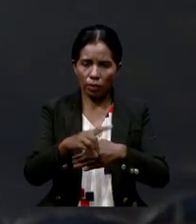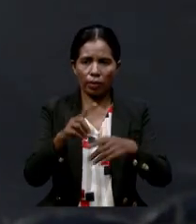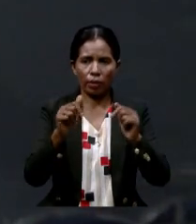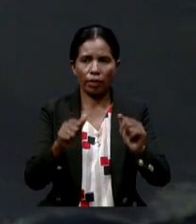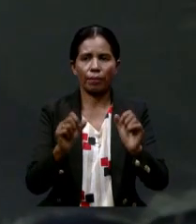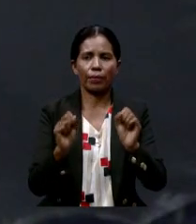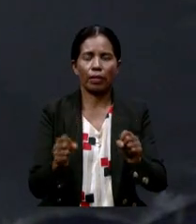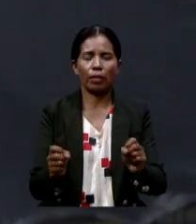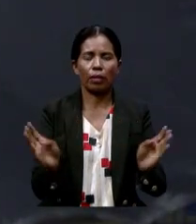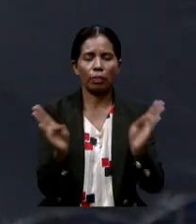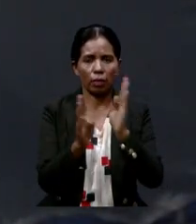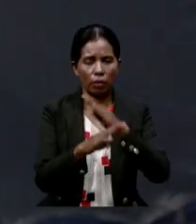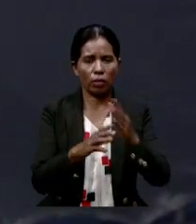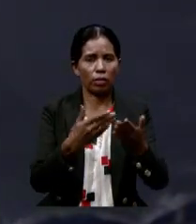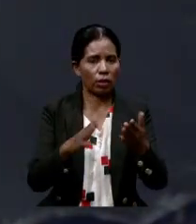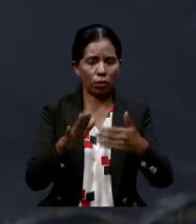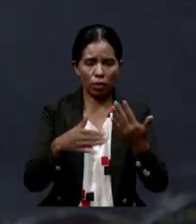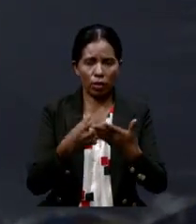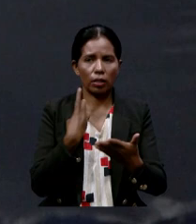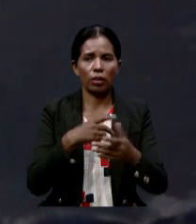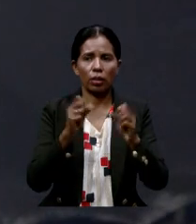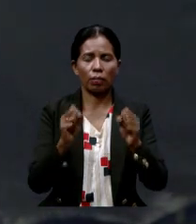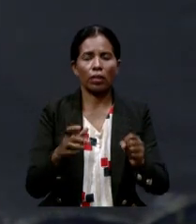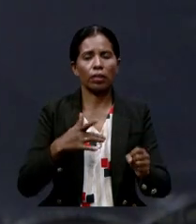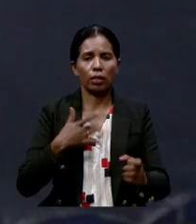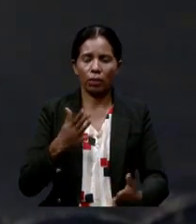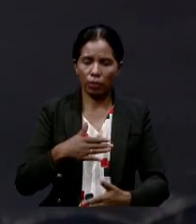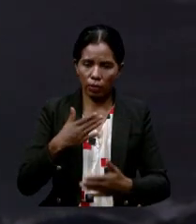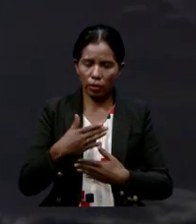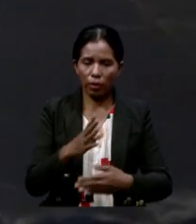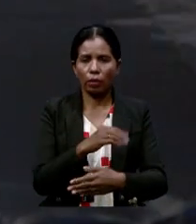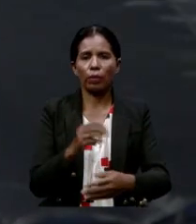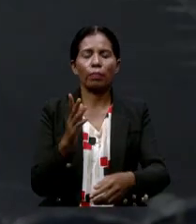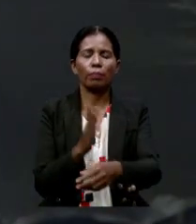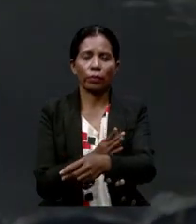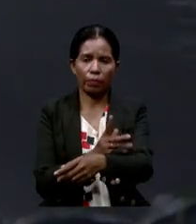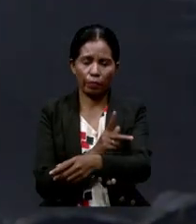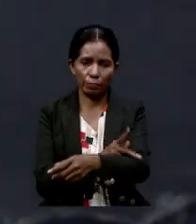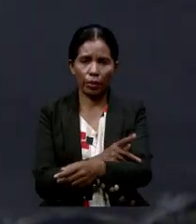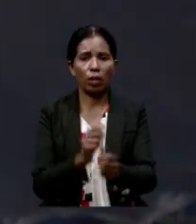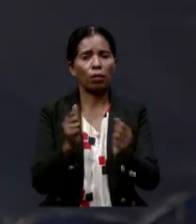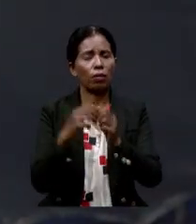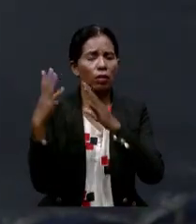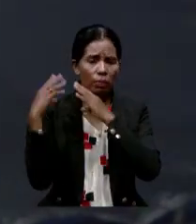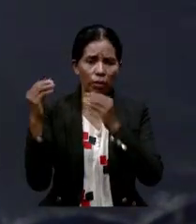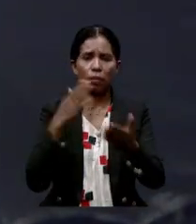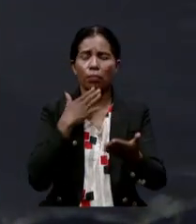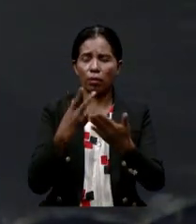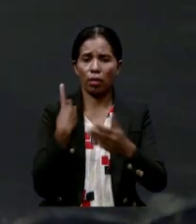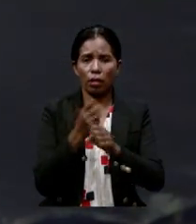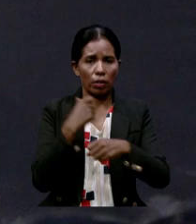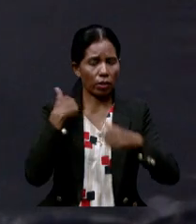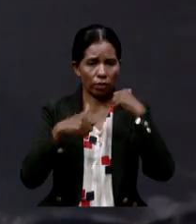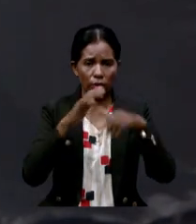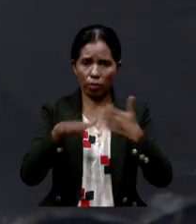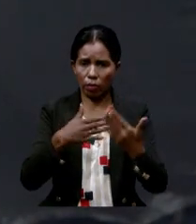hodi sai produto sira hotu nebe maka ita bela orgulho, ita bela promove. Nebe ho esperansa buat katak ita halawan atividade sirne